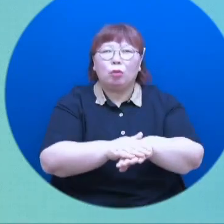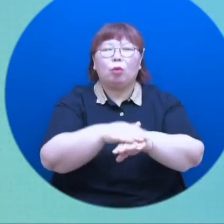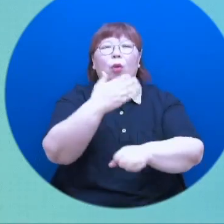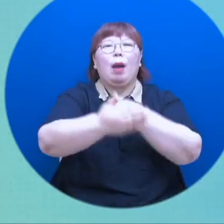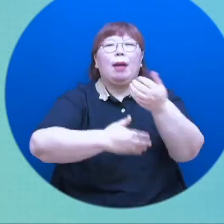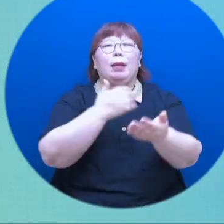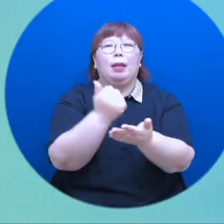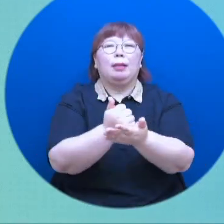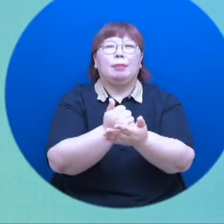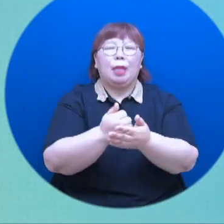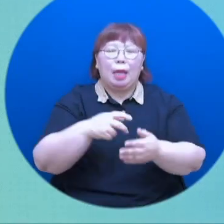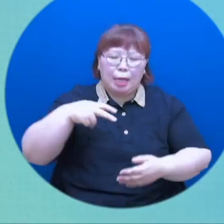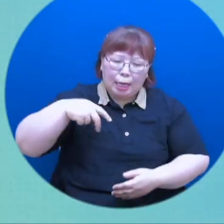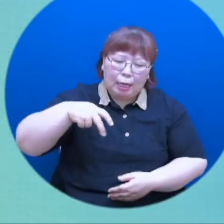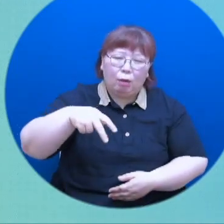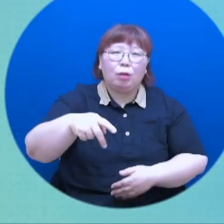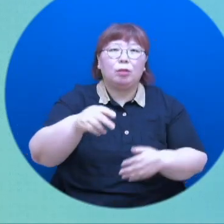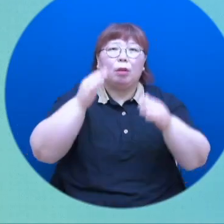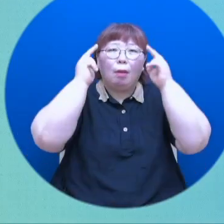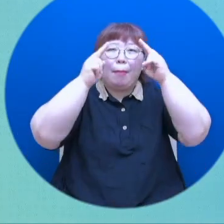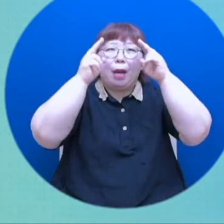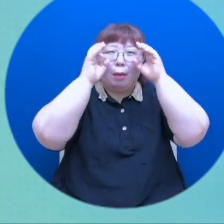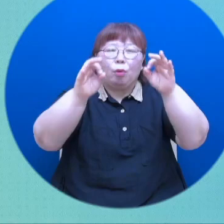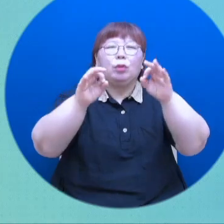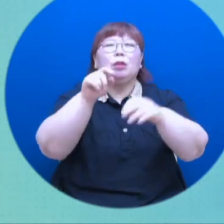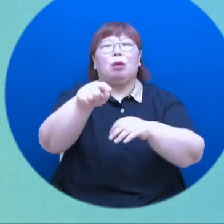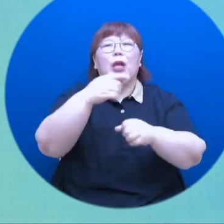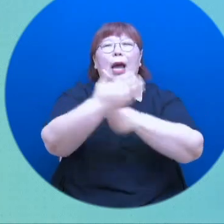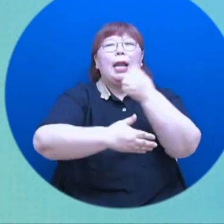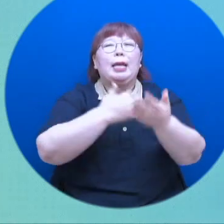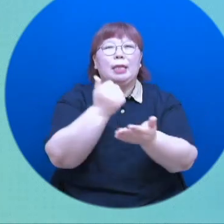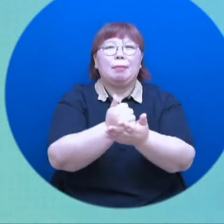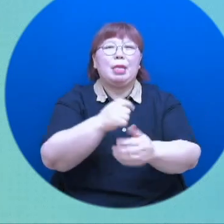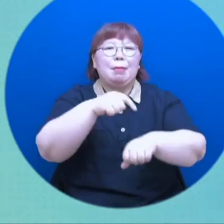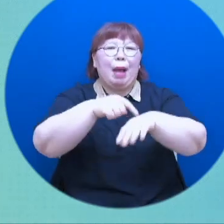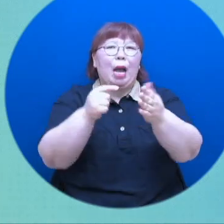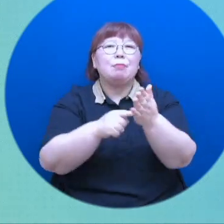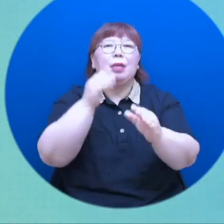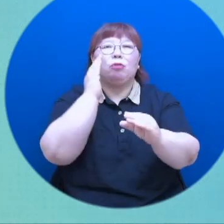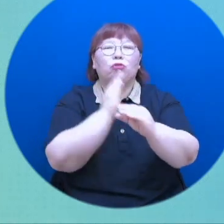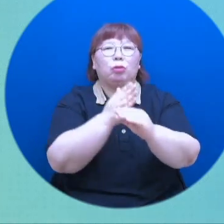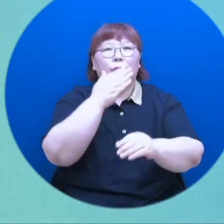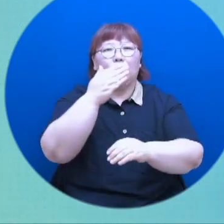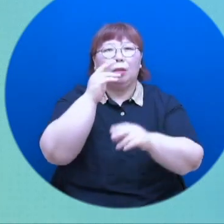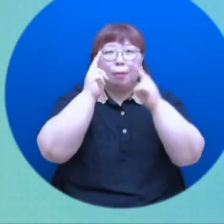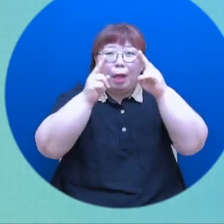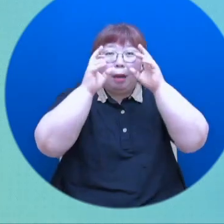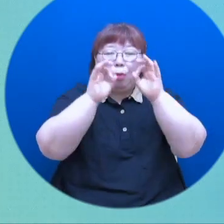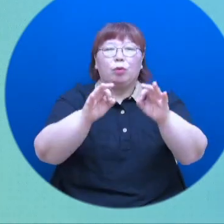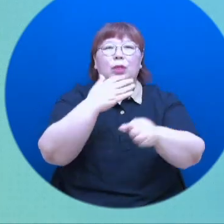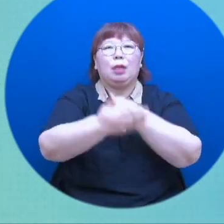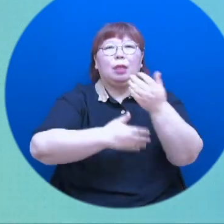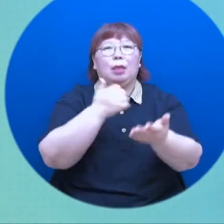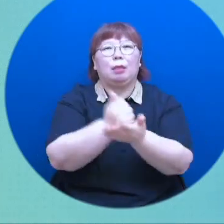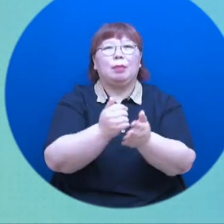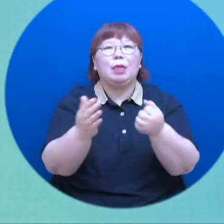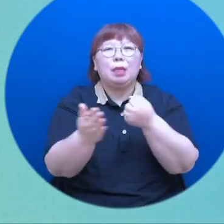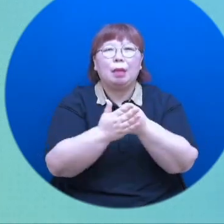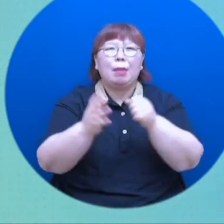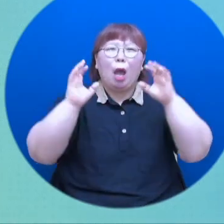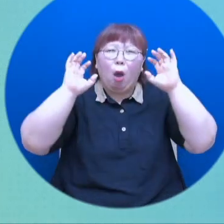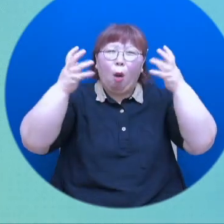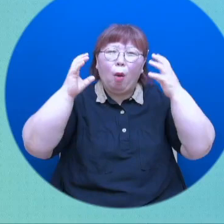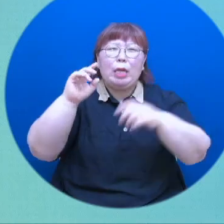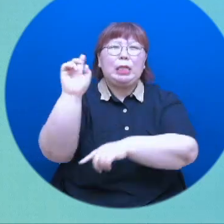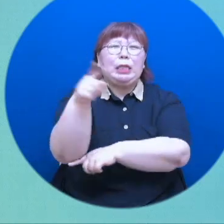향하는 여러분을 하나님은 바라보세요. 중심을 보시는 하나님이기 때문에 어린 다윗에게